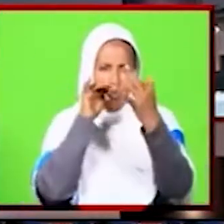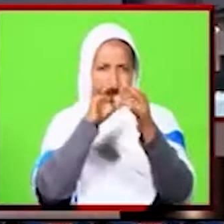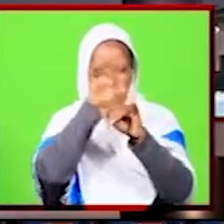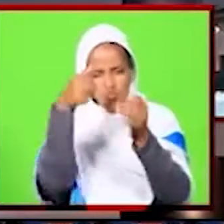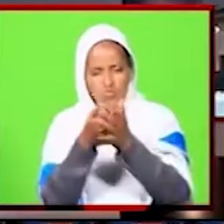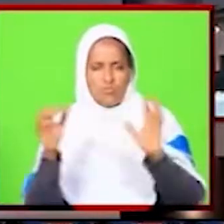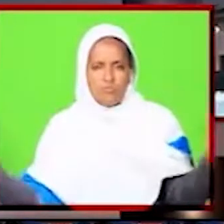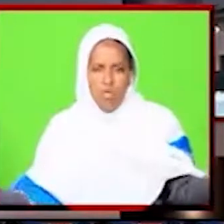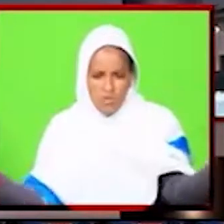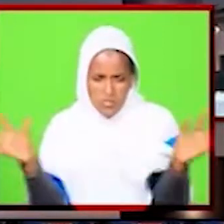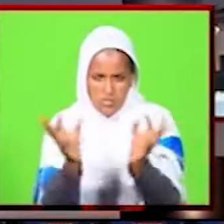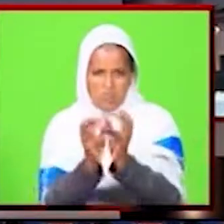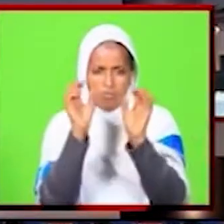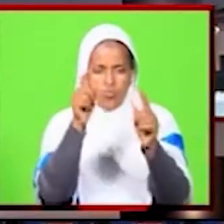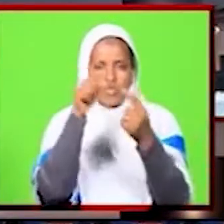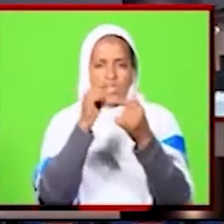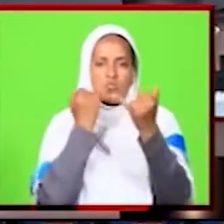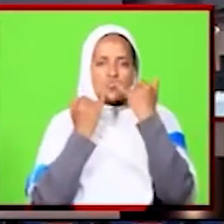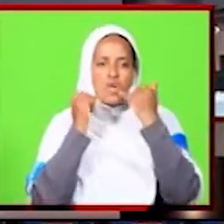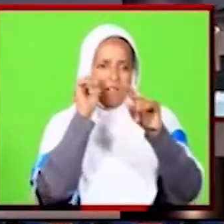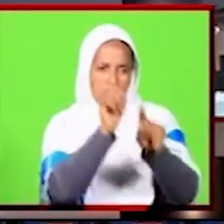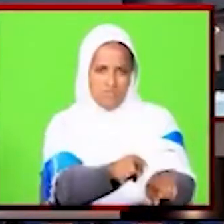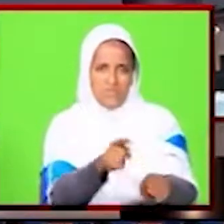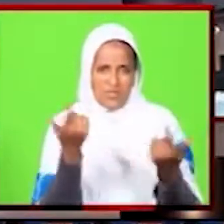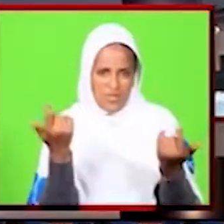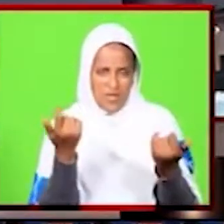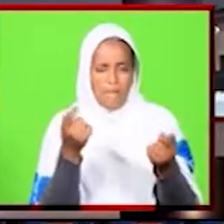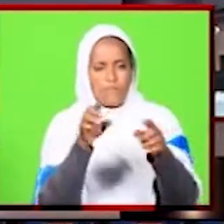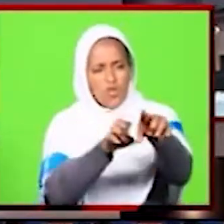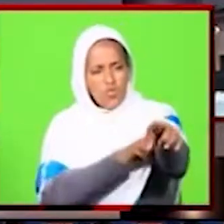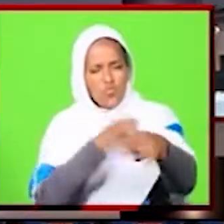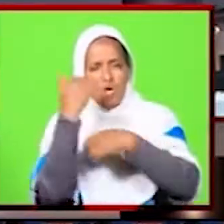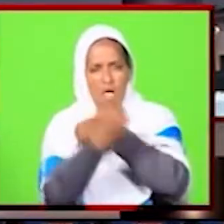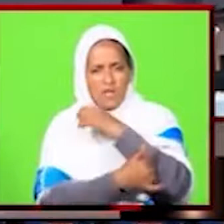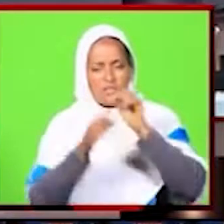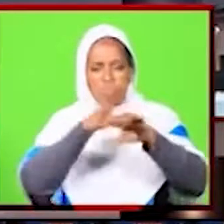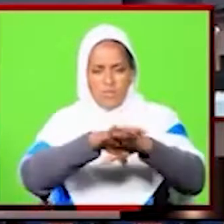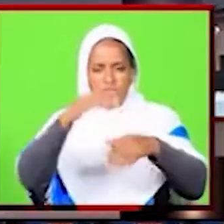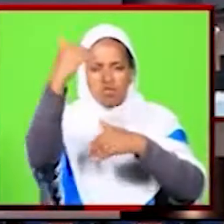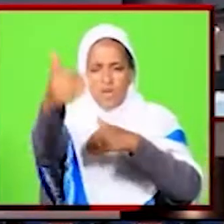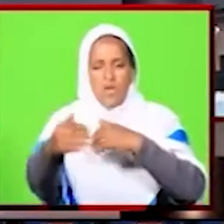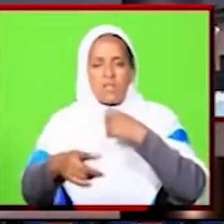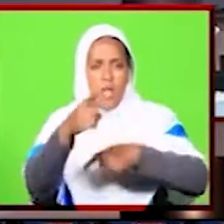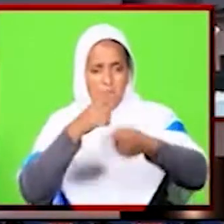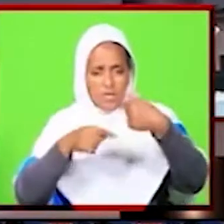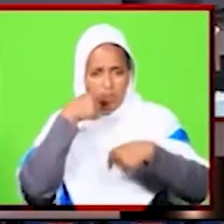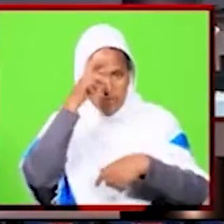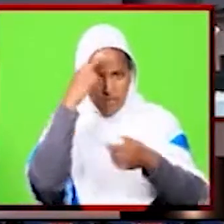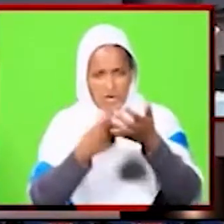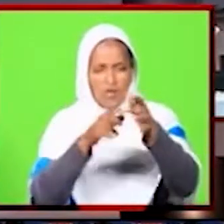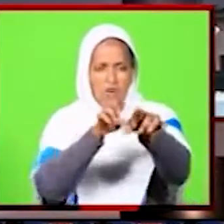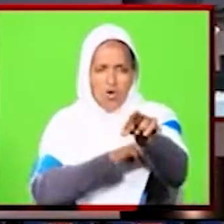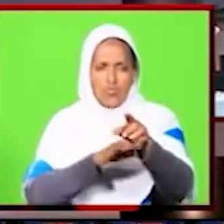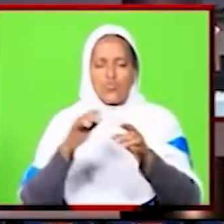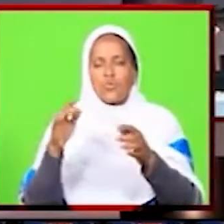በሙሉ ከሩቅ ቦታ ያለውን ሁሉ አሰባስበው ወደ ኢየሩሳሌም ነበር ያዘመቱባቸው። ስለዚህ ከሩቅ አገር ከምድር ዳር ያመጣብሃል